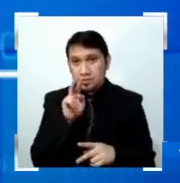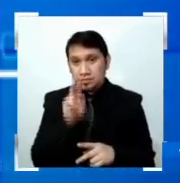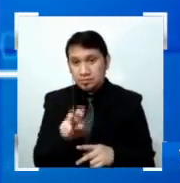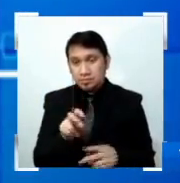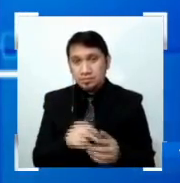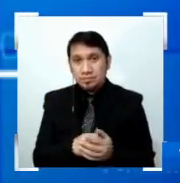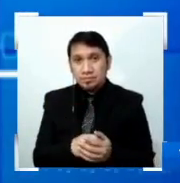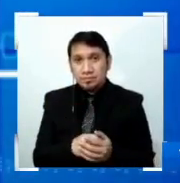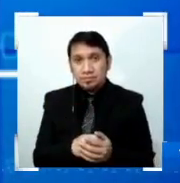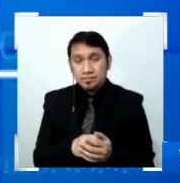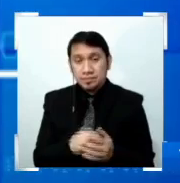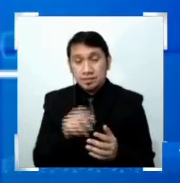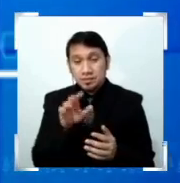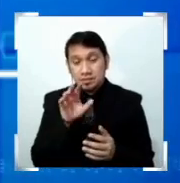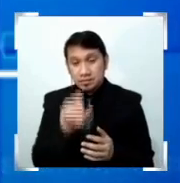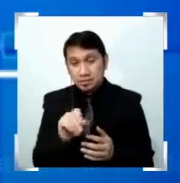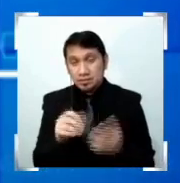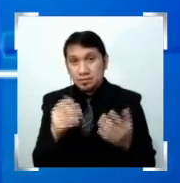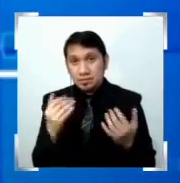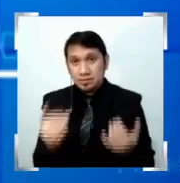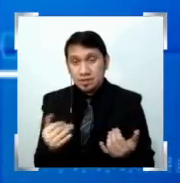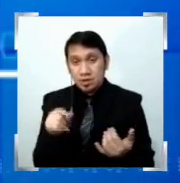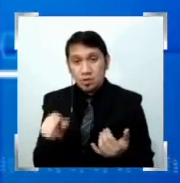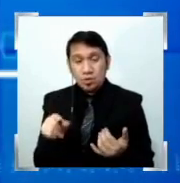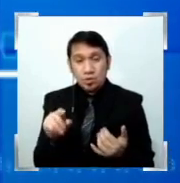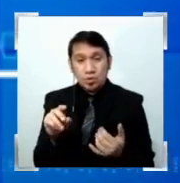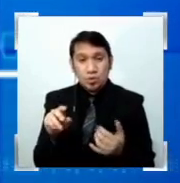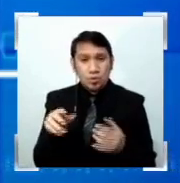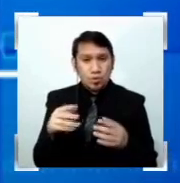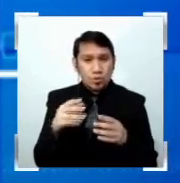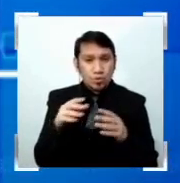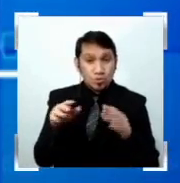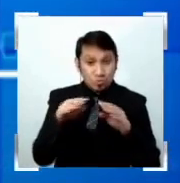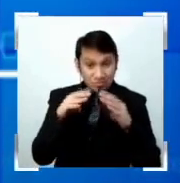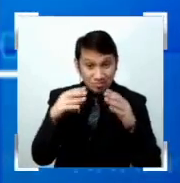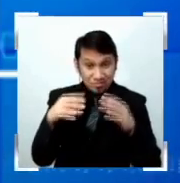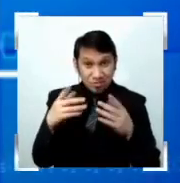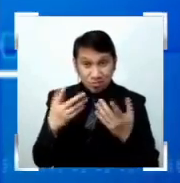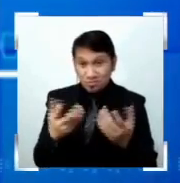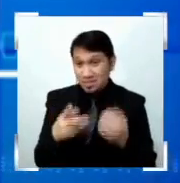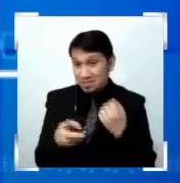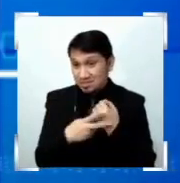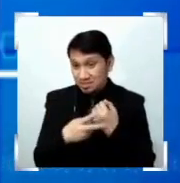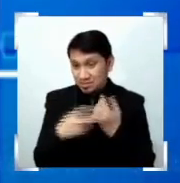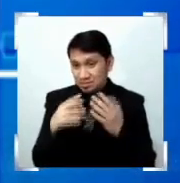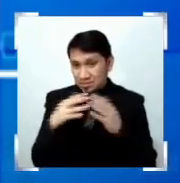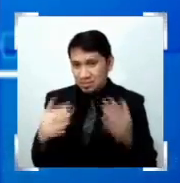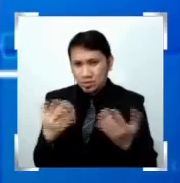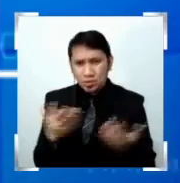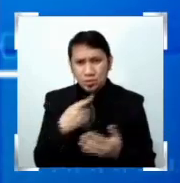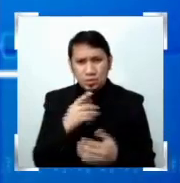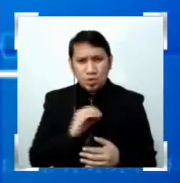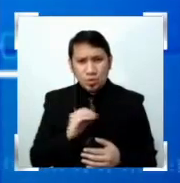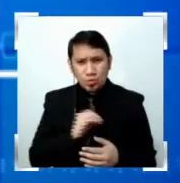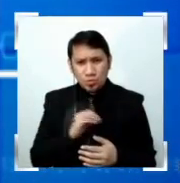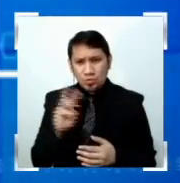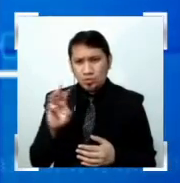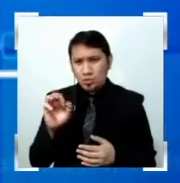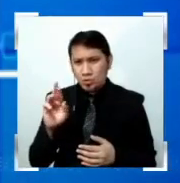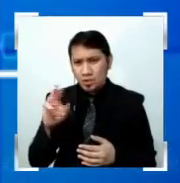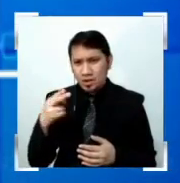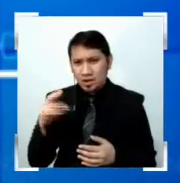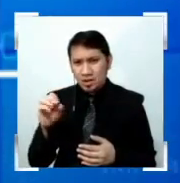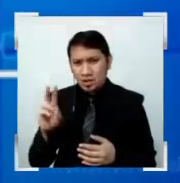Inaresto ang mga tauhan ng mga warehouse. Sinusubukan pang kunin ng GMA News ang panig ng mga may-ari ng warehouse na nakaharap sa